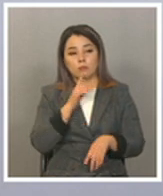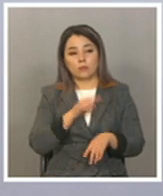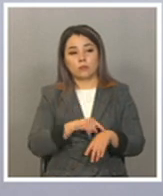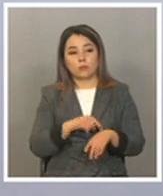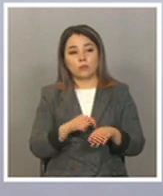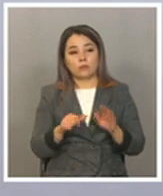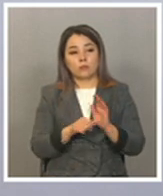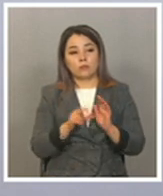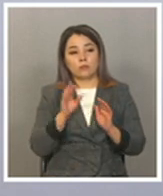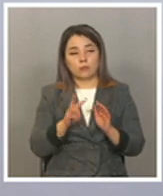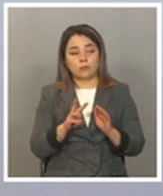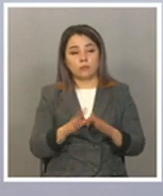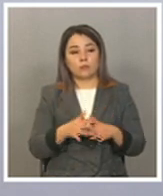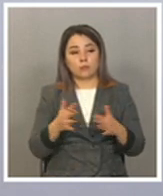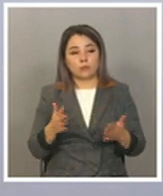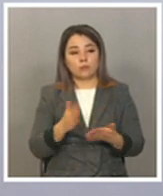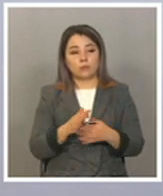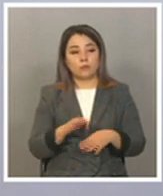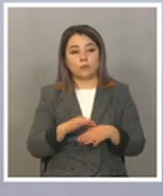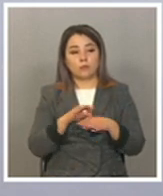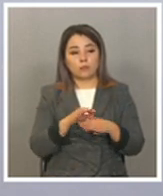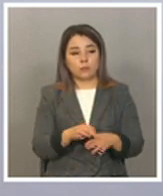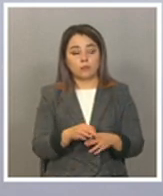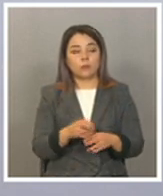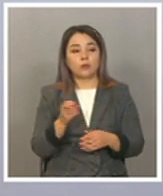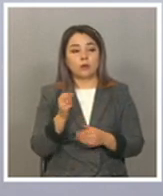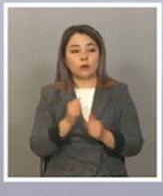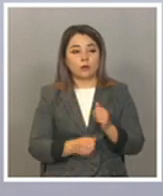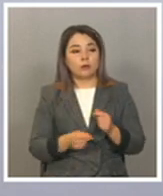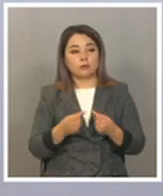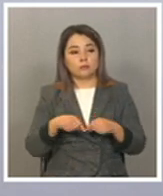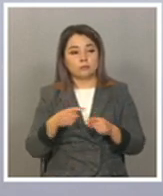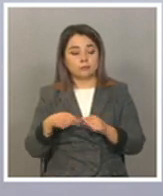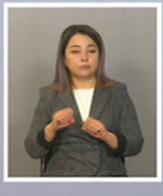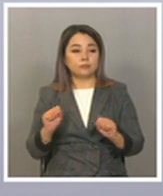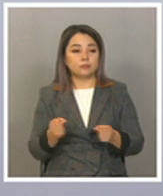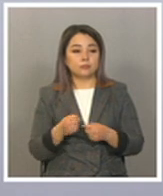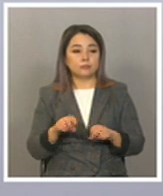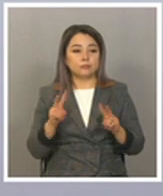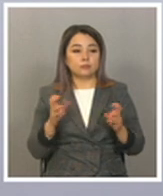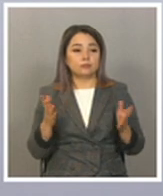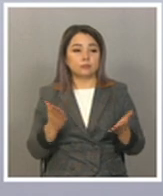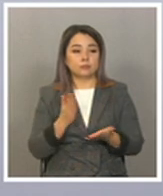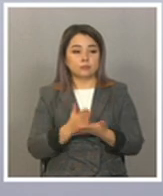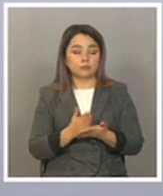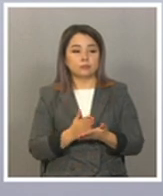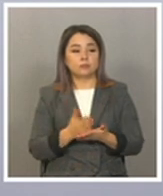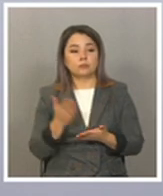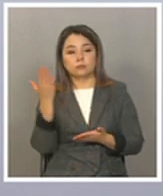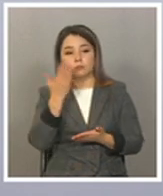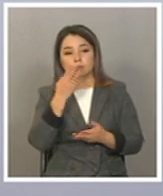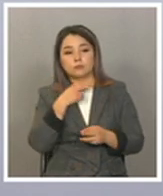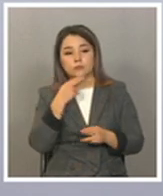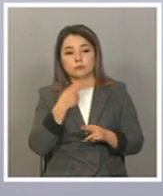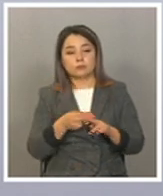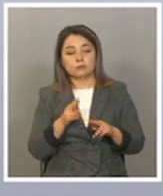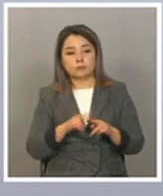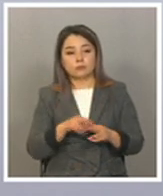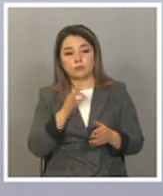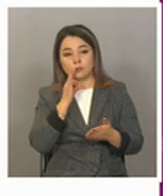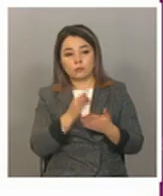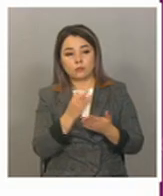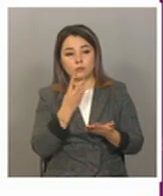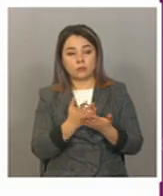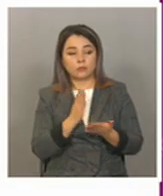километр артық жүріп отырған болса, әр қайсының жылдамдығы қандай? Экранда бұл есептің жауаптары